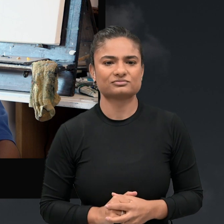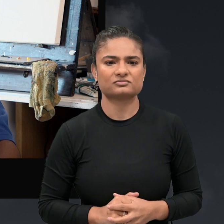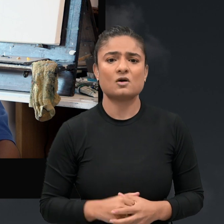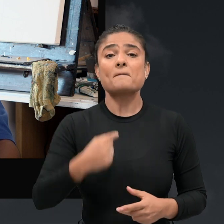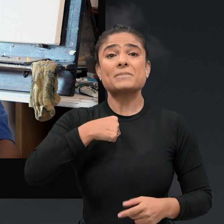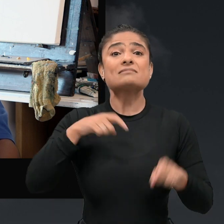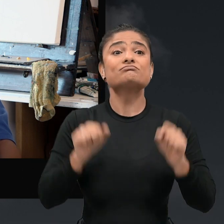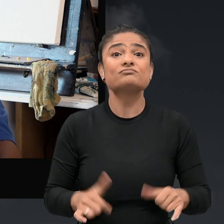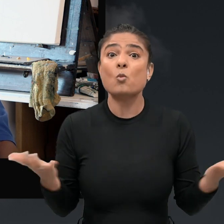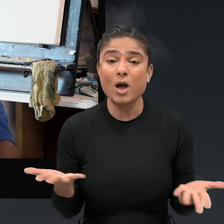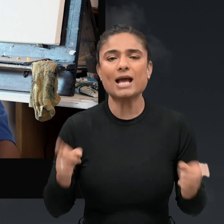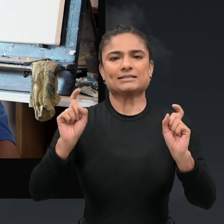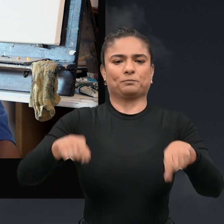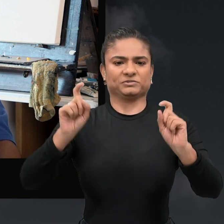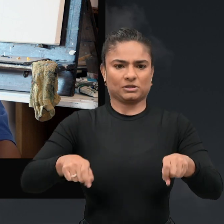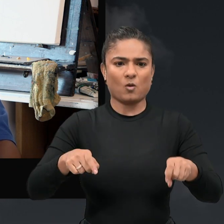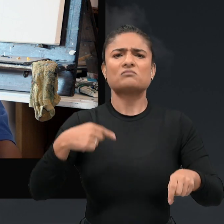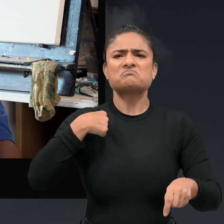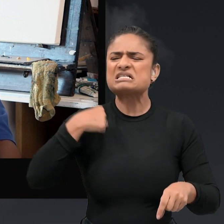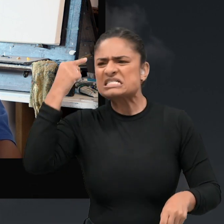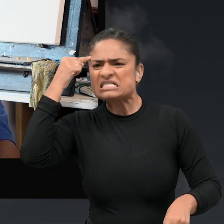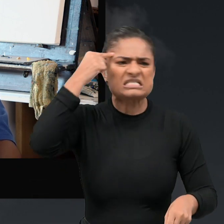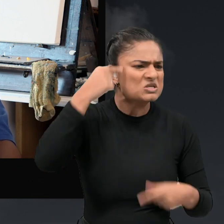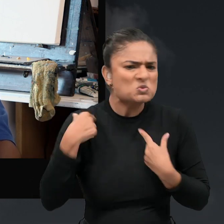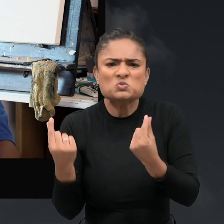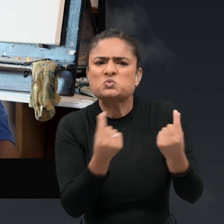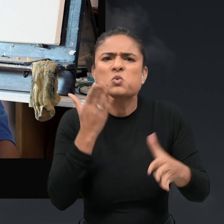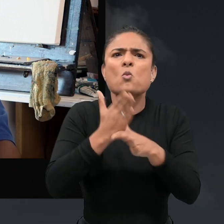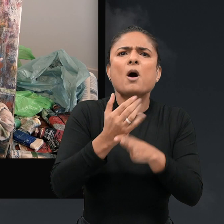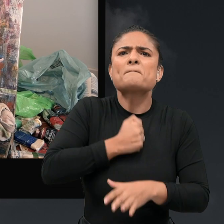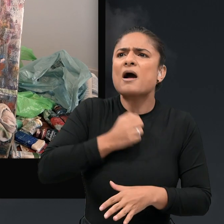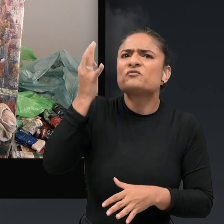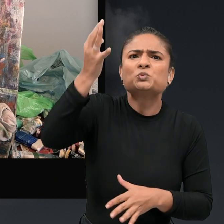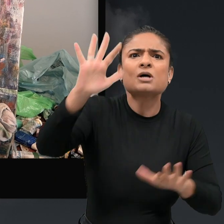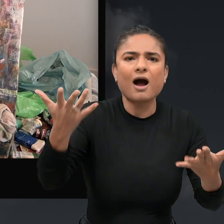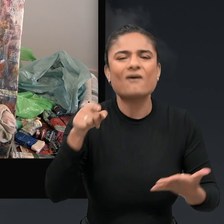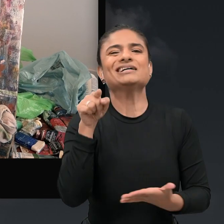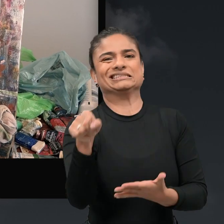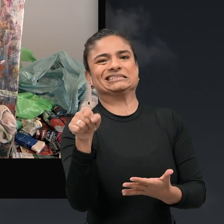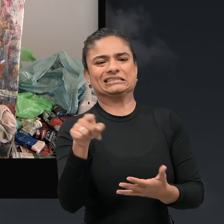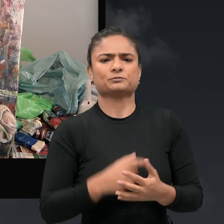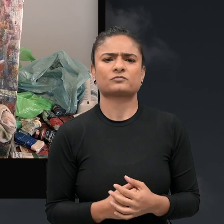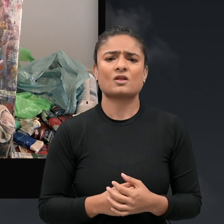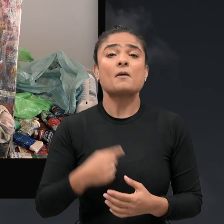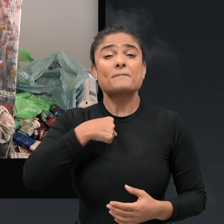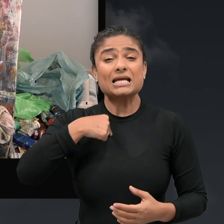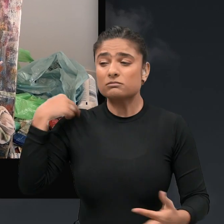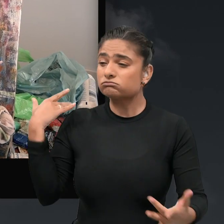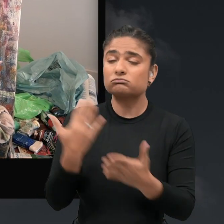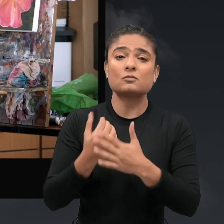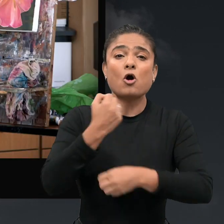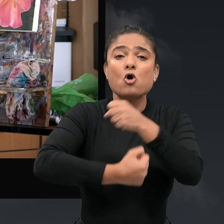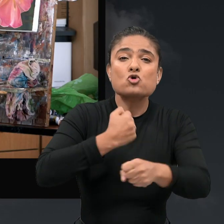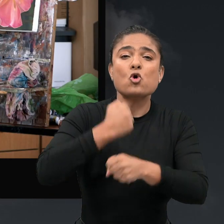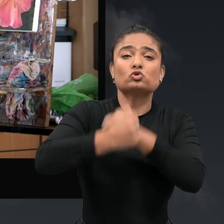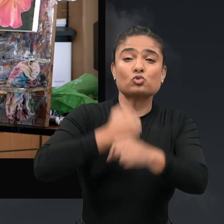geopt het om by in die Kaap in te bly en te kyk wat ek met my loopbaan kan maak hier in die Kaap. Ek het nog altyd